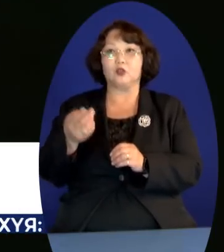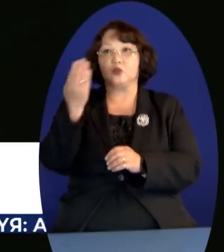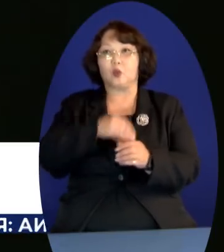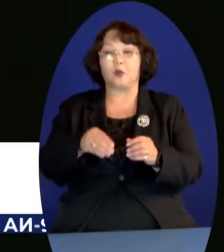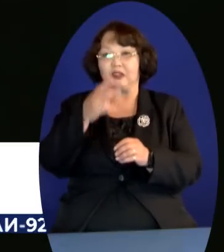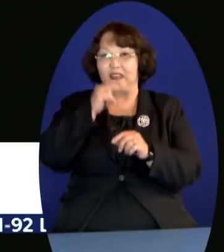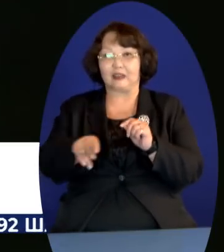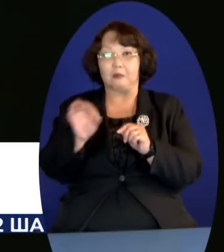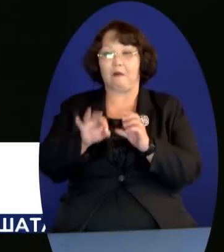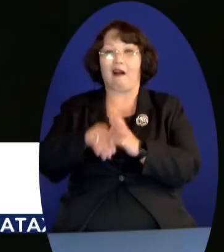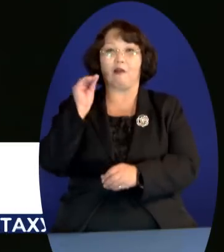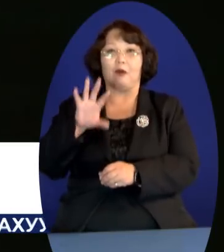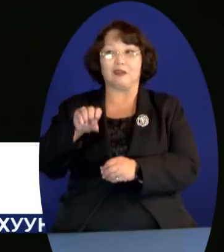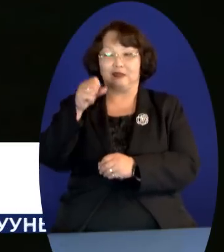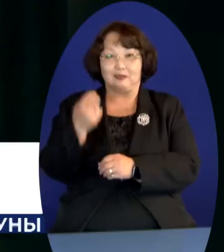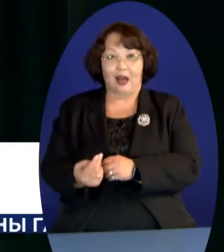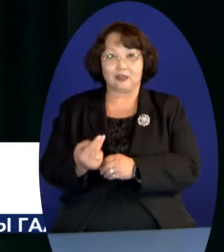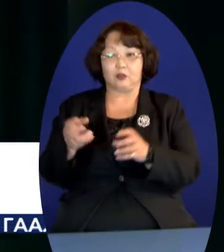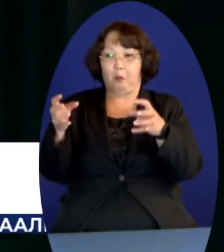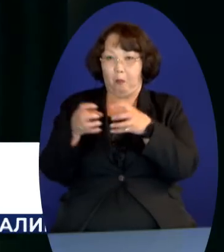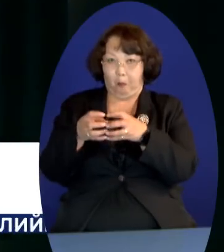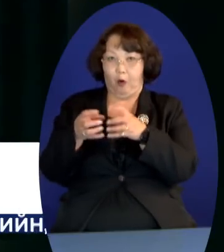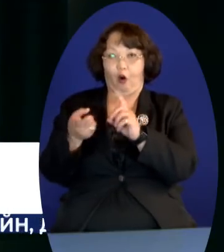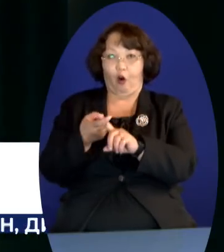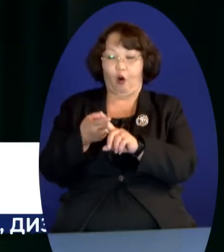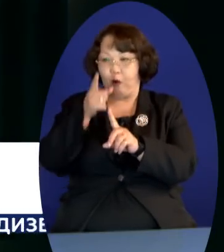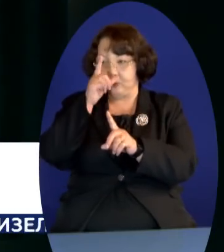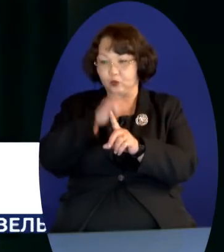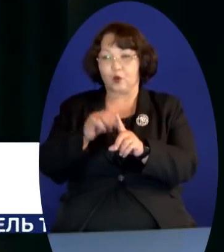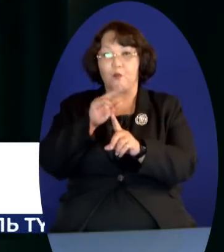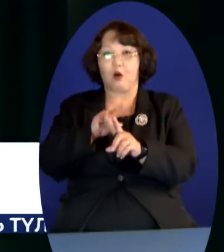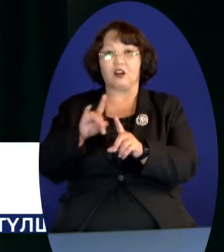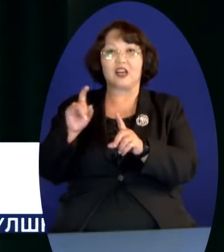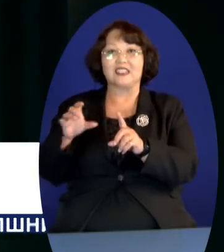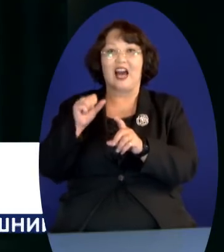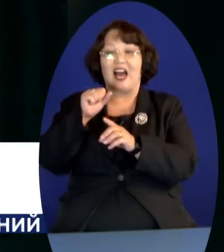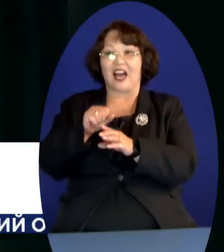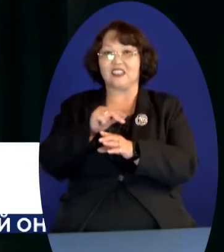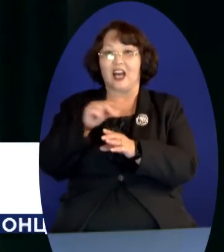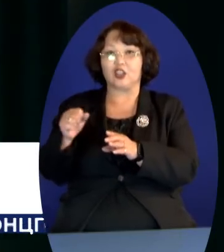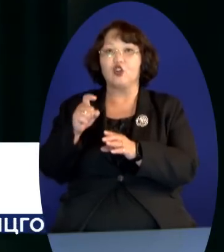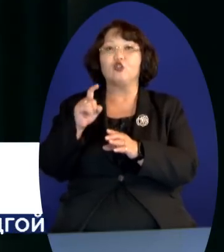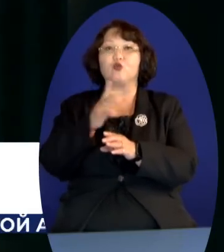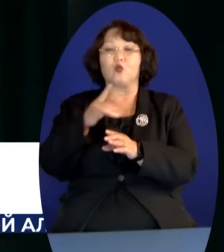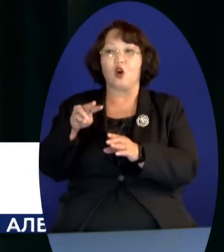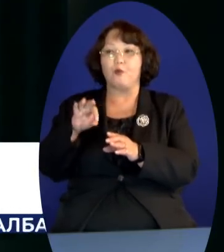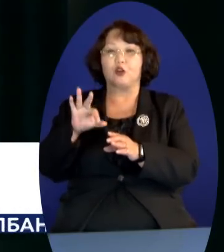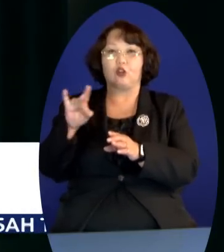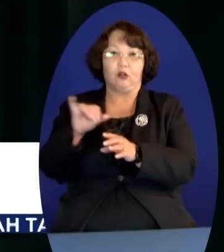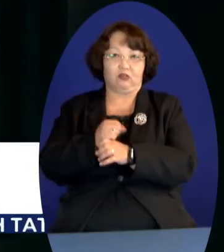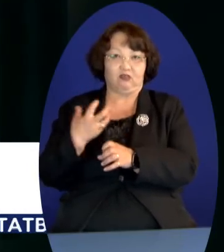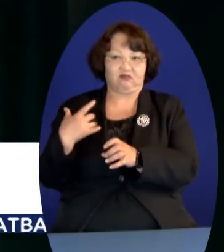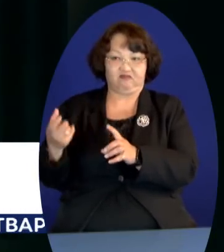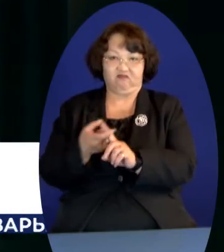болзошгүй. Учир нь уг станцын нэг бүрэлдэхүүн хэсгийг Оросын прогресс ачааны хөлгийн хөдөлгүүрээр удирддаг гэдгийг ч өмнөх захирал нь сануулж